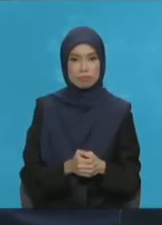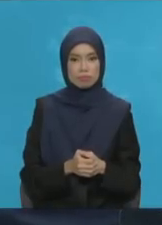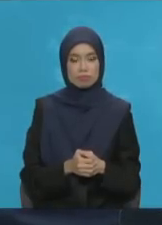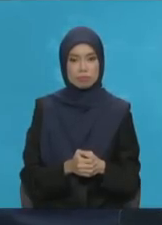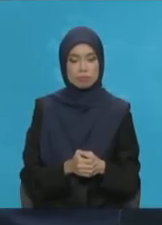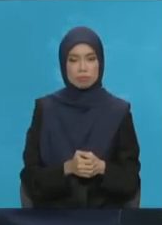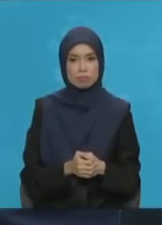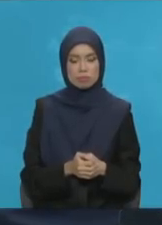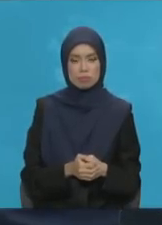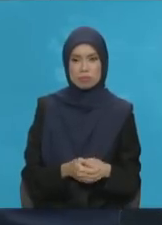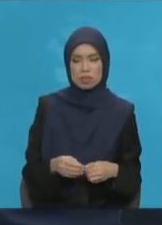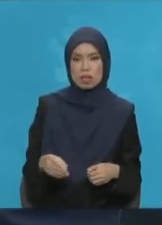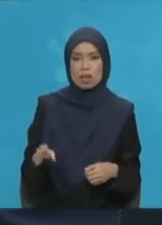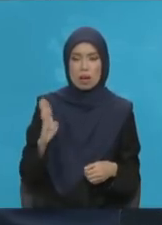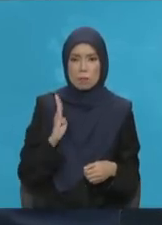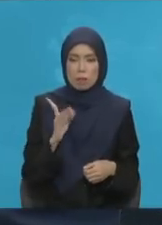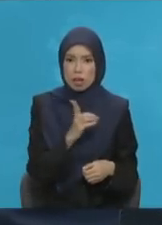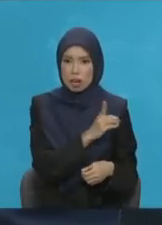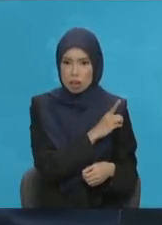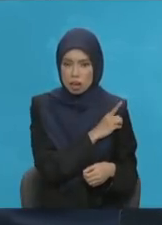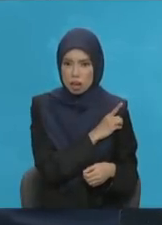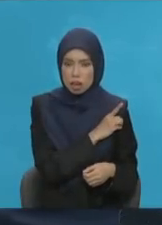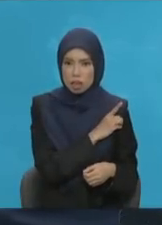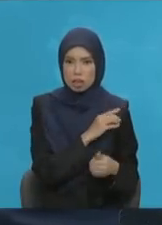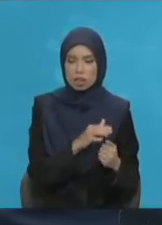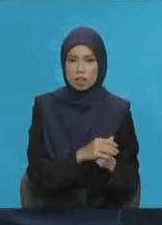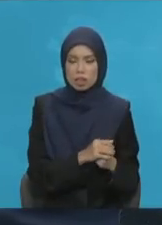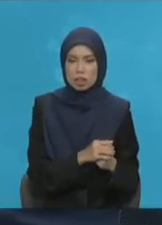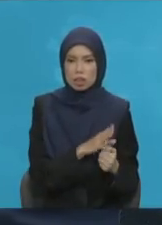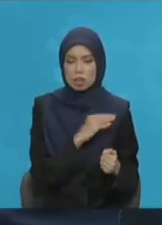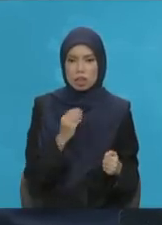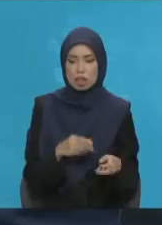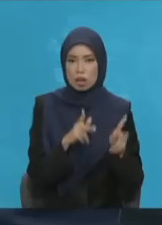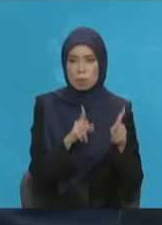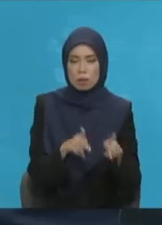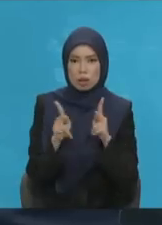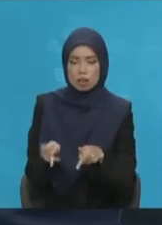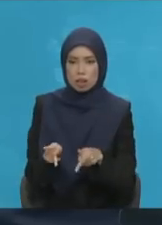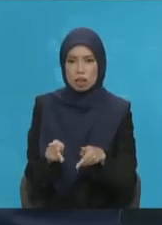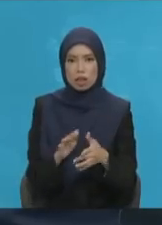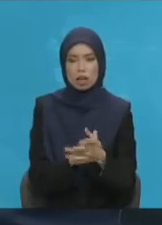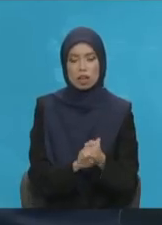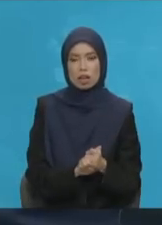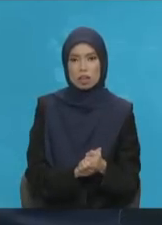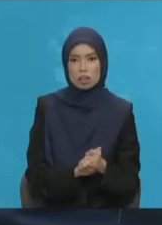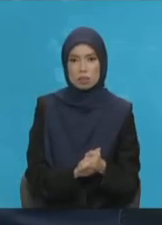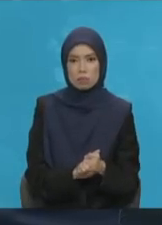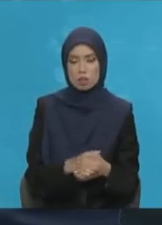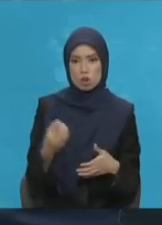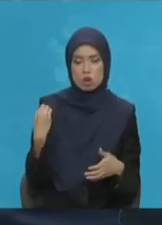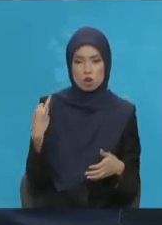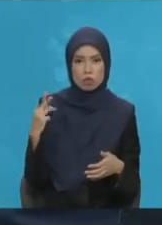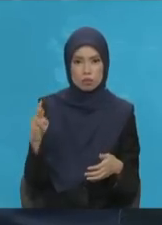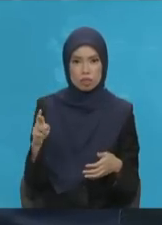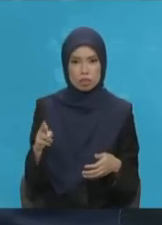Adakah pihak lembaga pengarah dan pengurusan Executive merancang untuk membuat